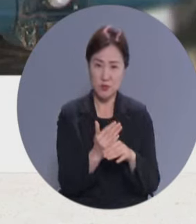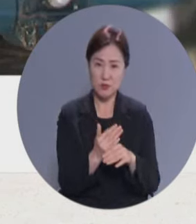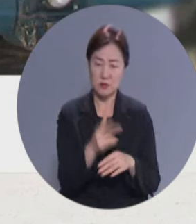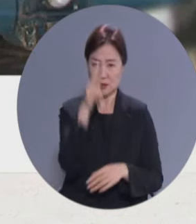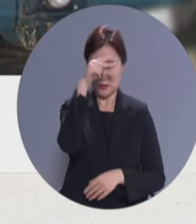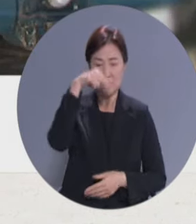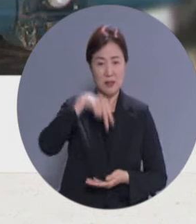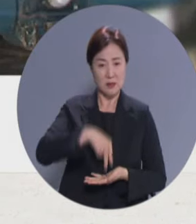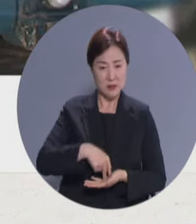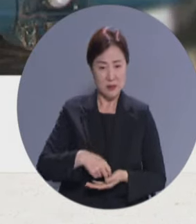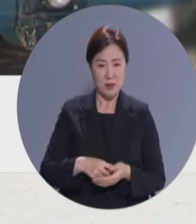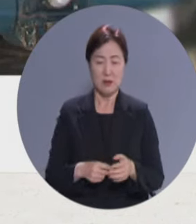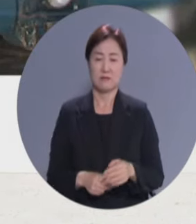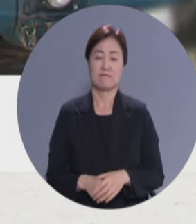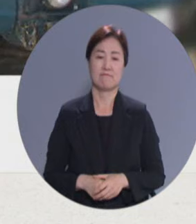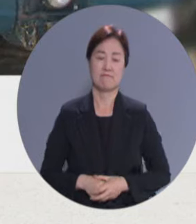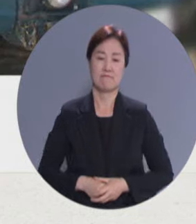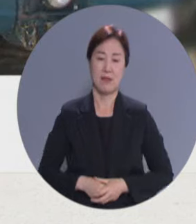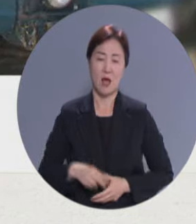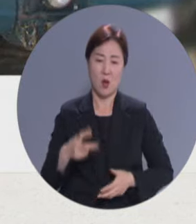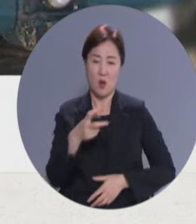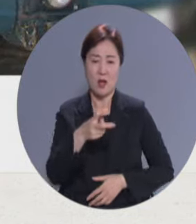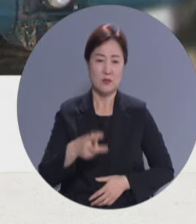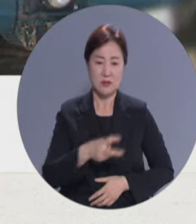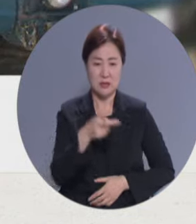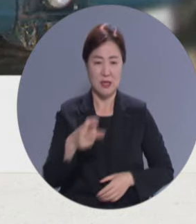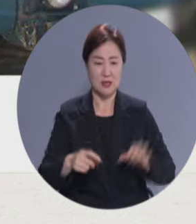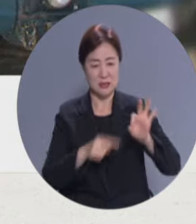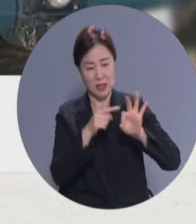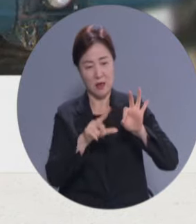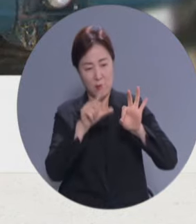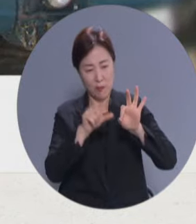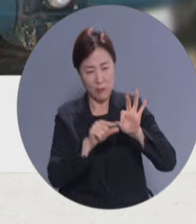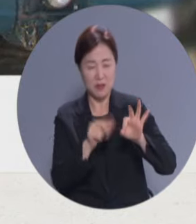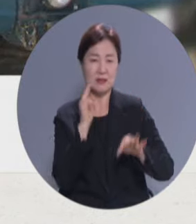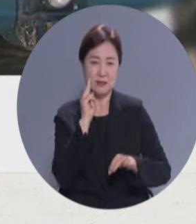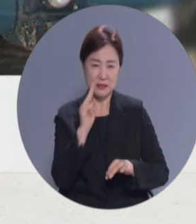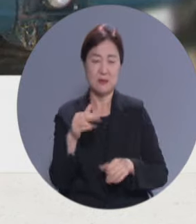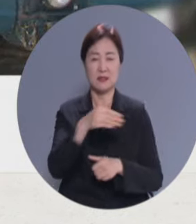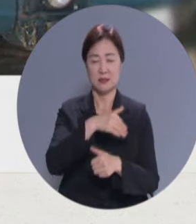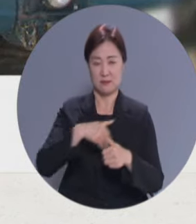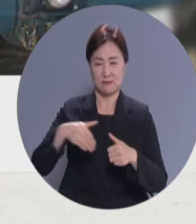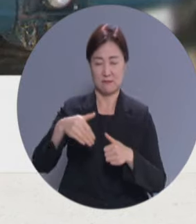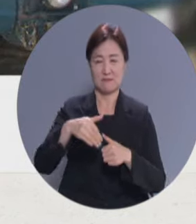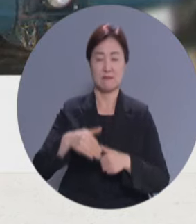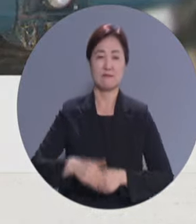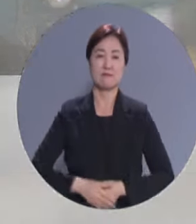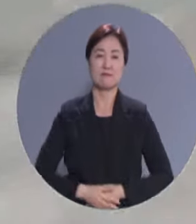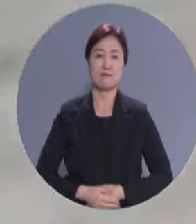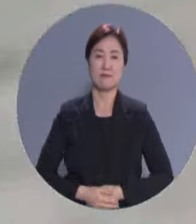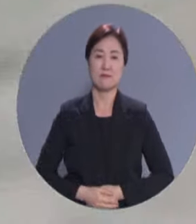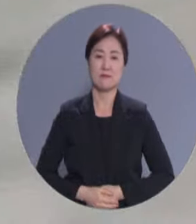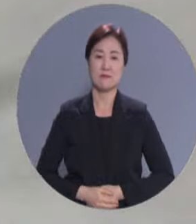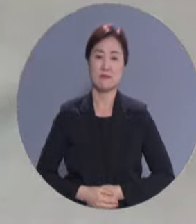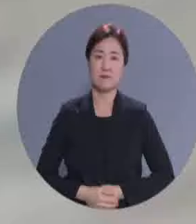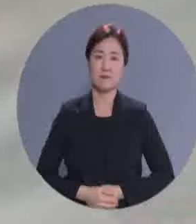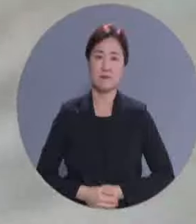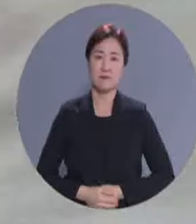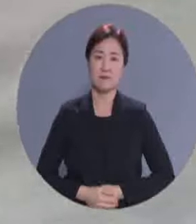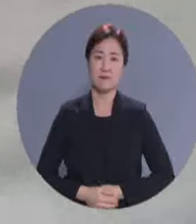경찰은 화물차의 타이어가 심하게 달아있는 점에 주목하고 있습니다. 천홍희 기자입니다.